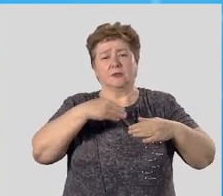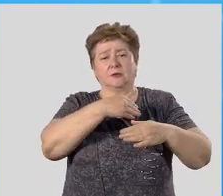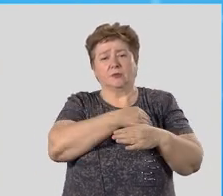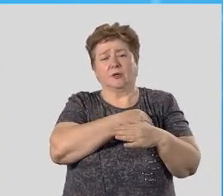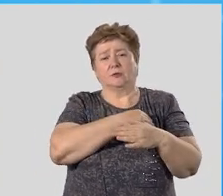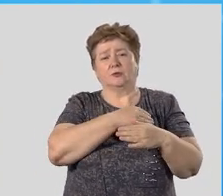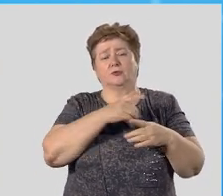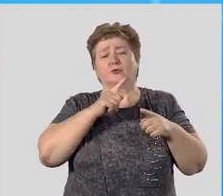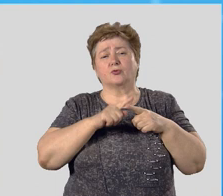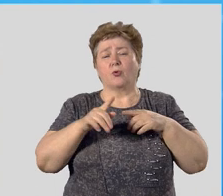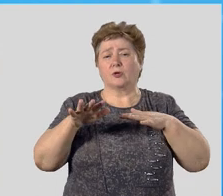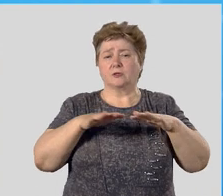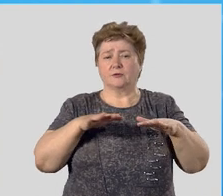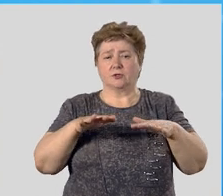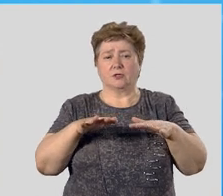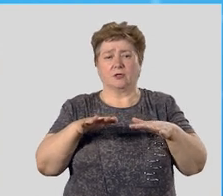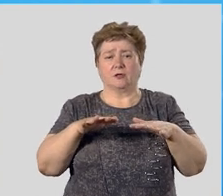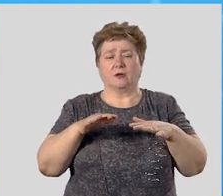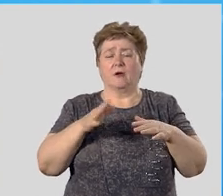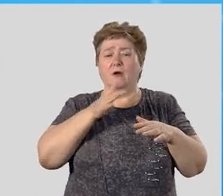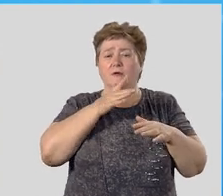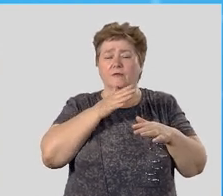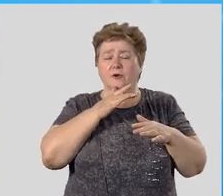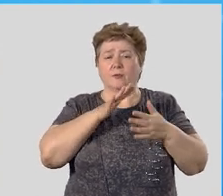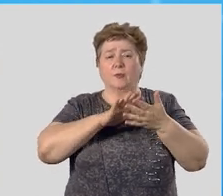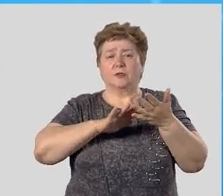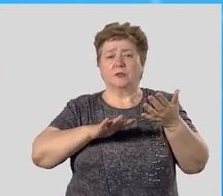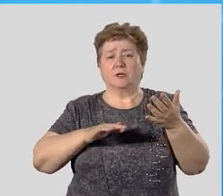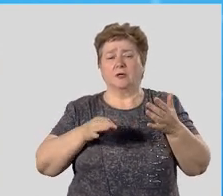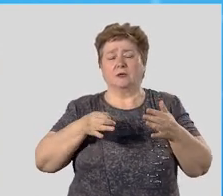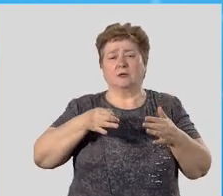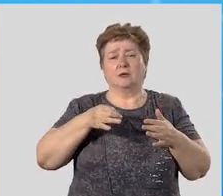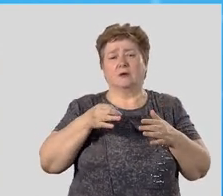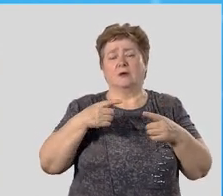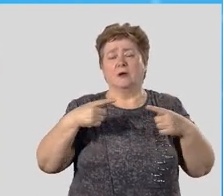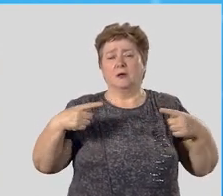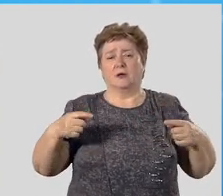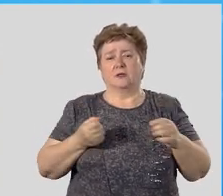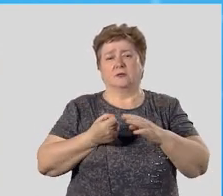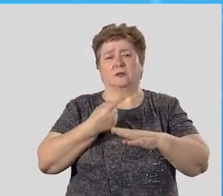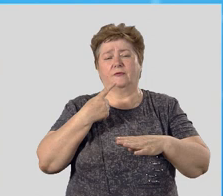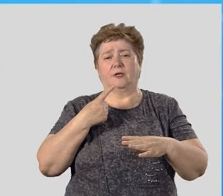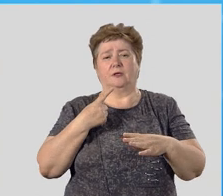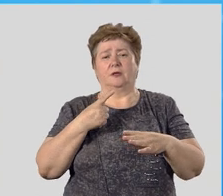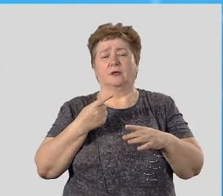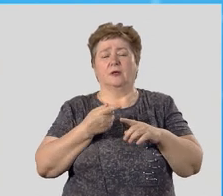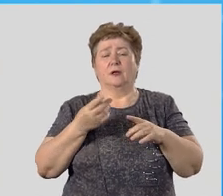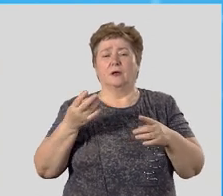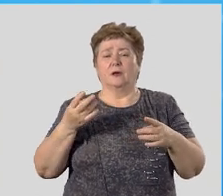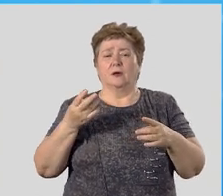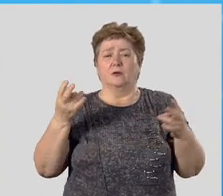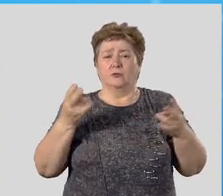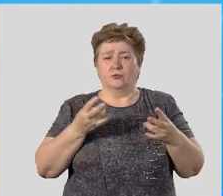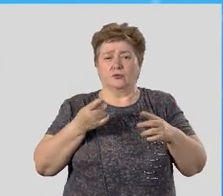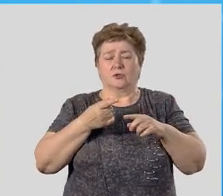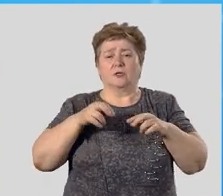температуру, скорость движения, время протекания определенных явлений. Для этого